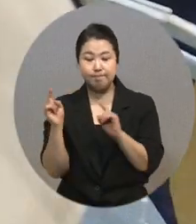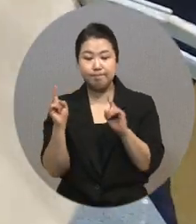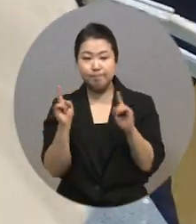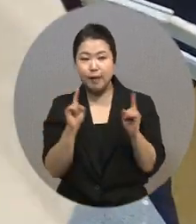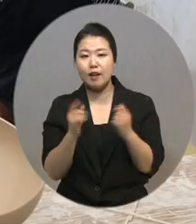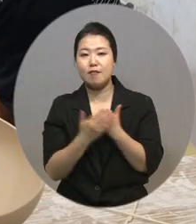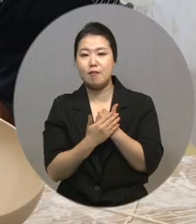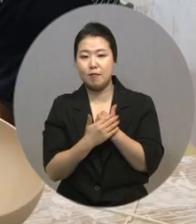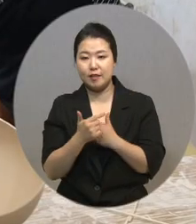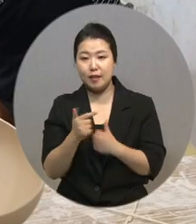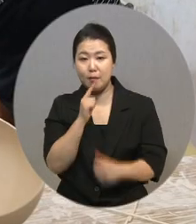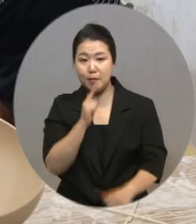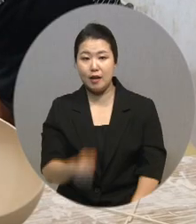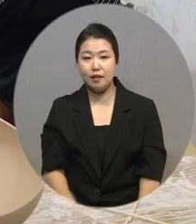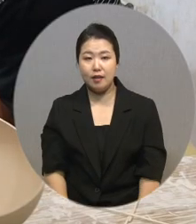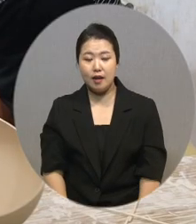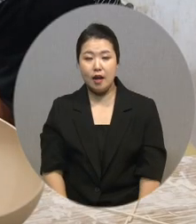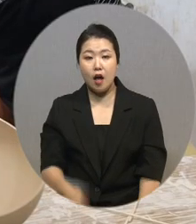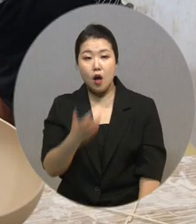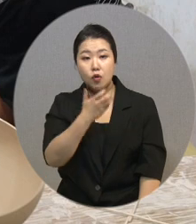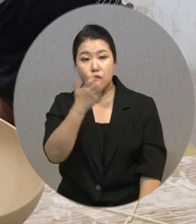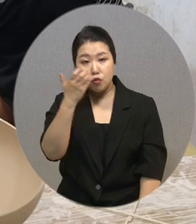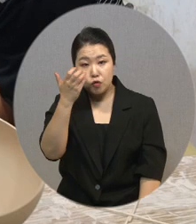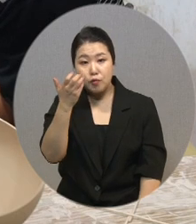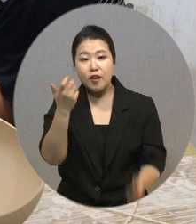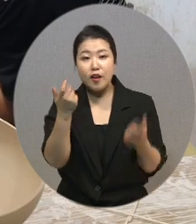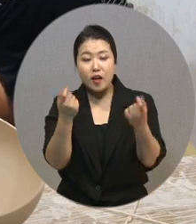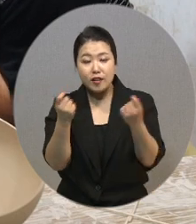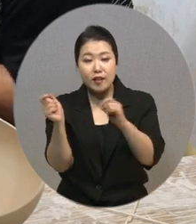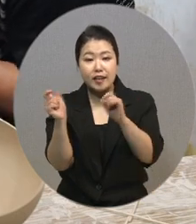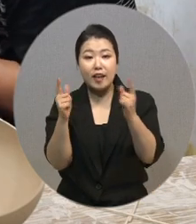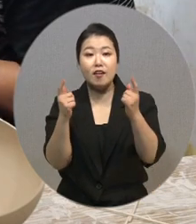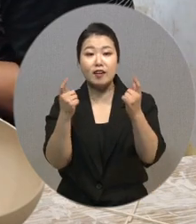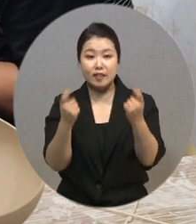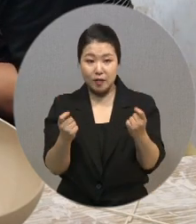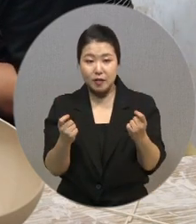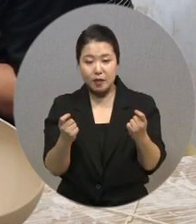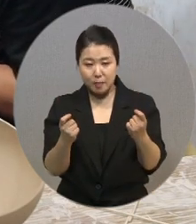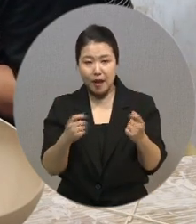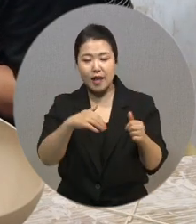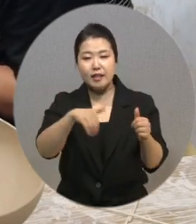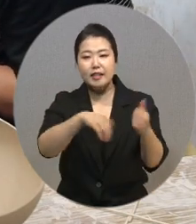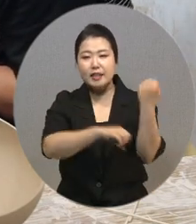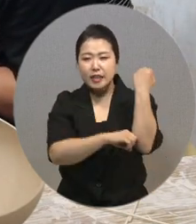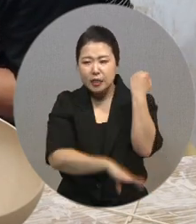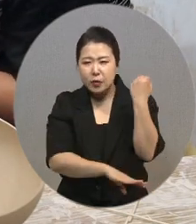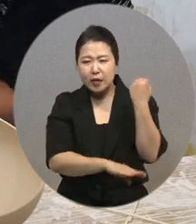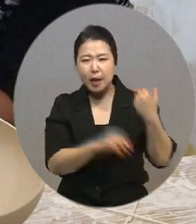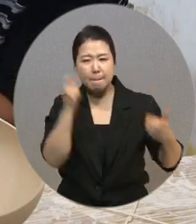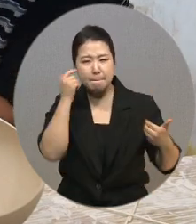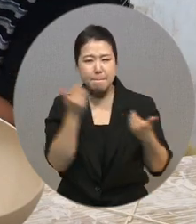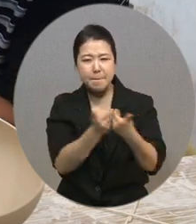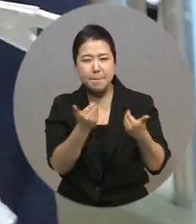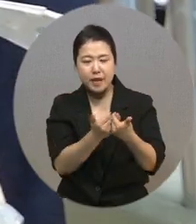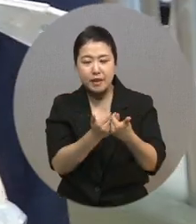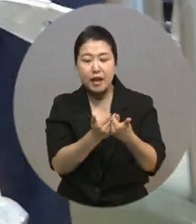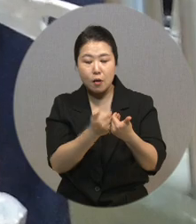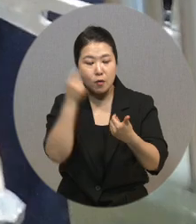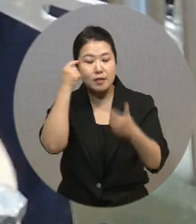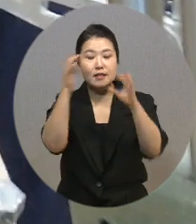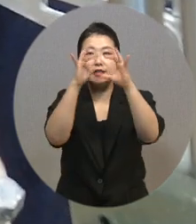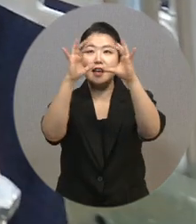있습니다 꿈을 듯 깨어 있으므로 기성의 저하는 상상력을가 수 있고